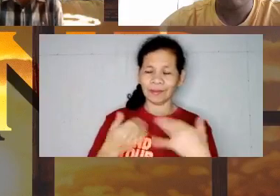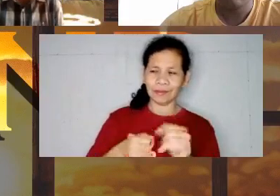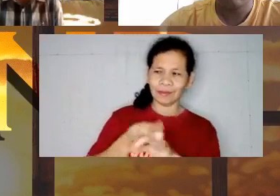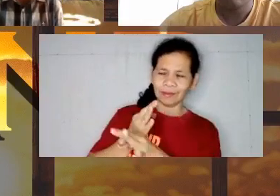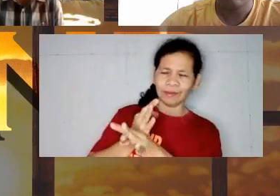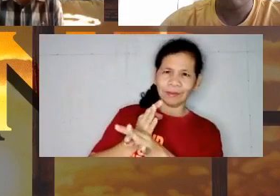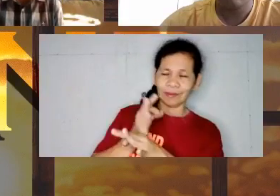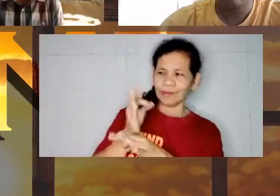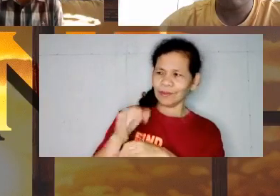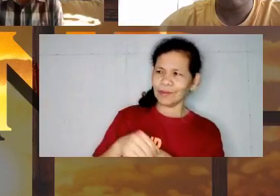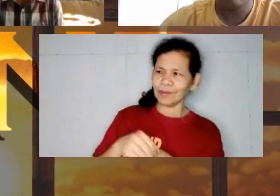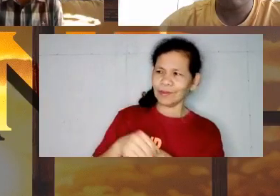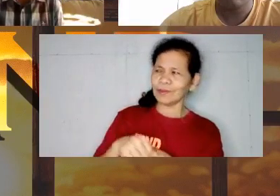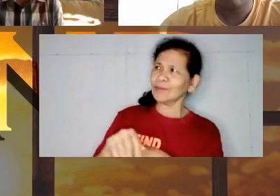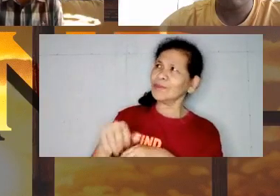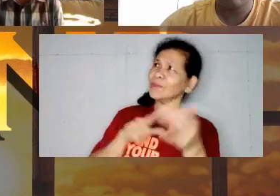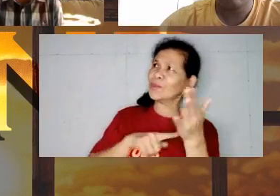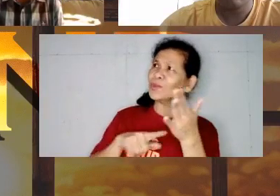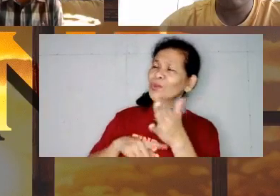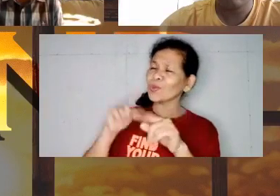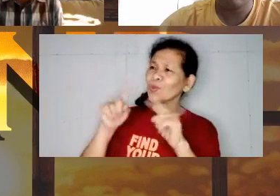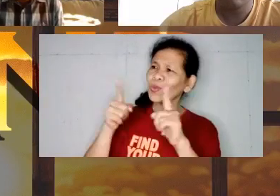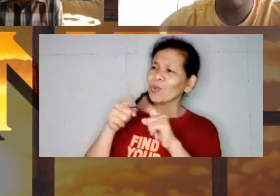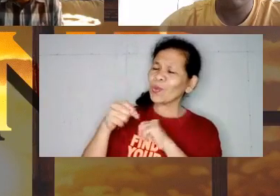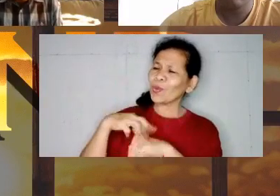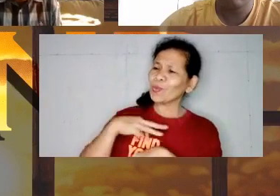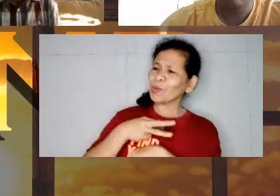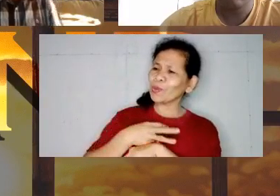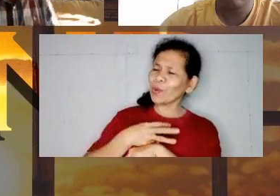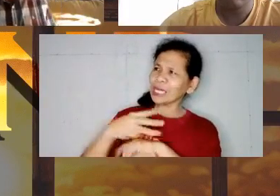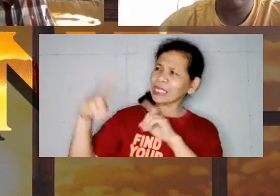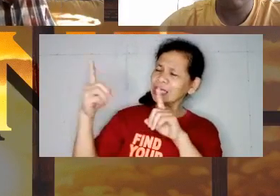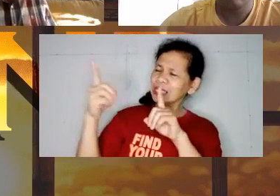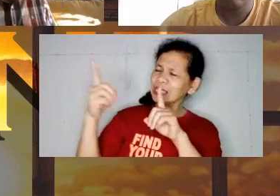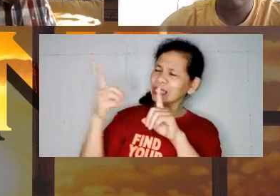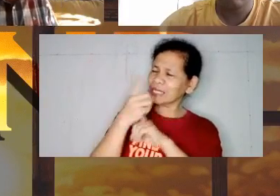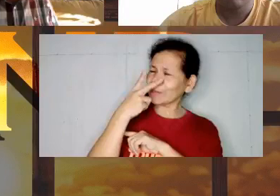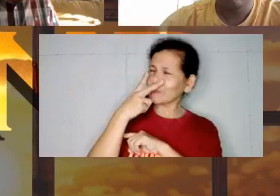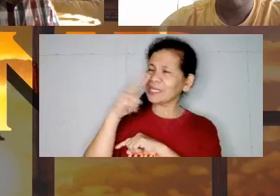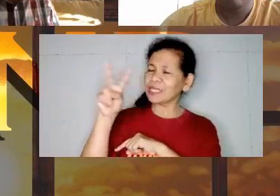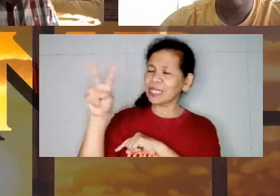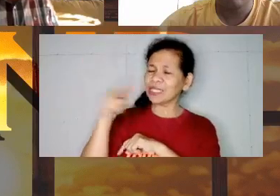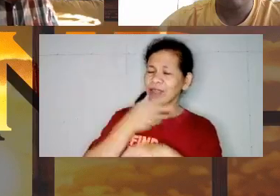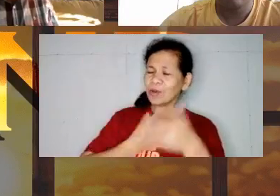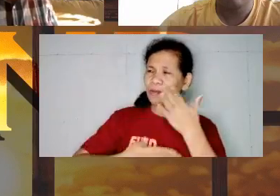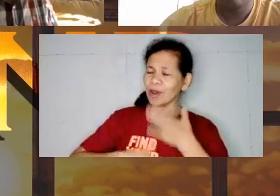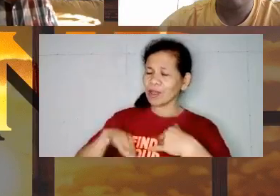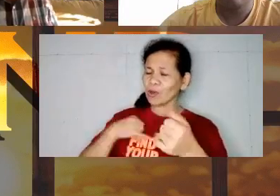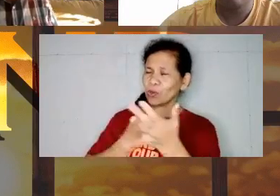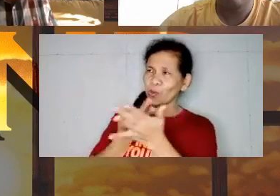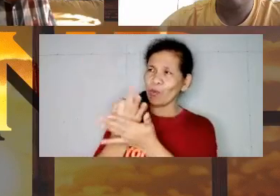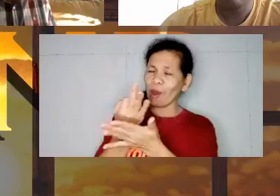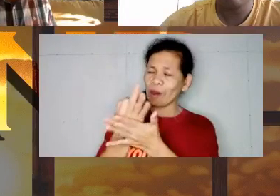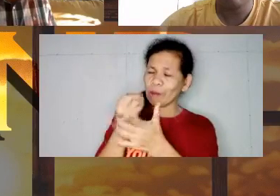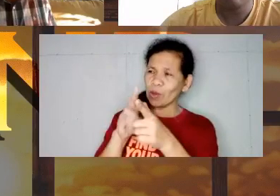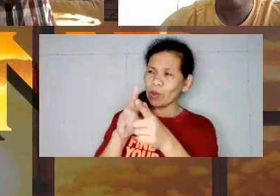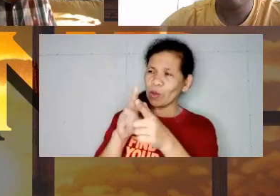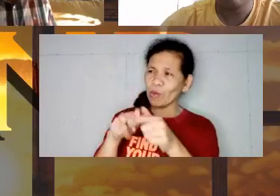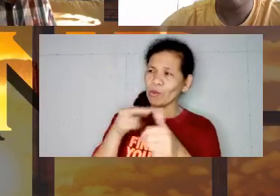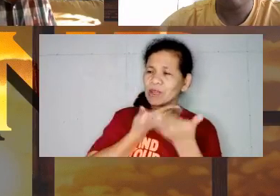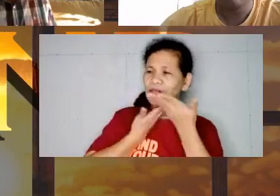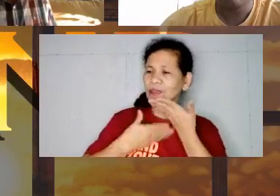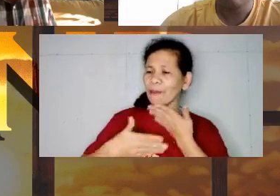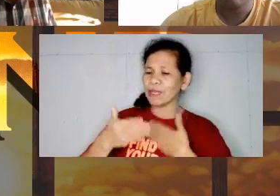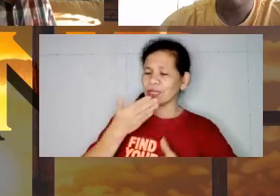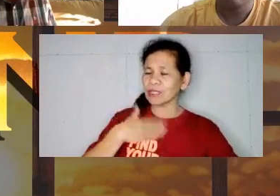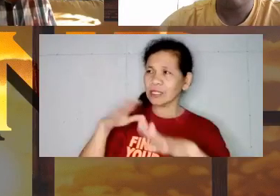sasabihin, Panginoon, kailan po namin kayo nakitang nagutom at aming pinakain, unauhaw at aming